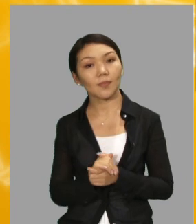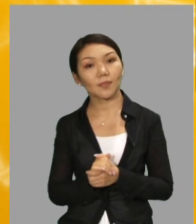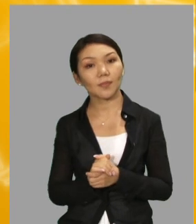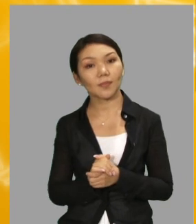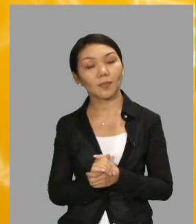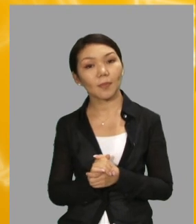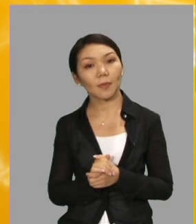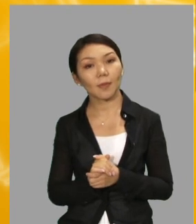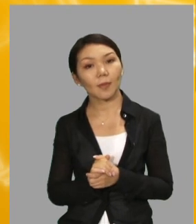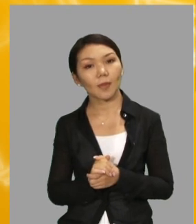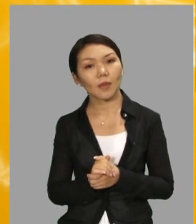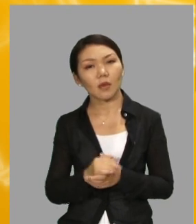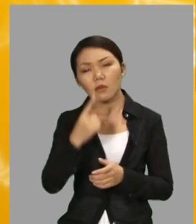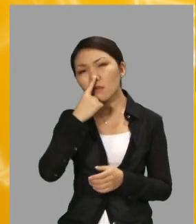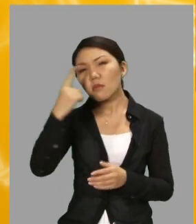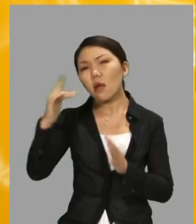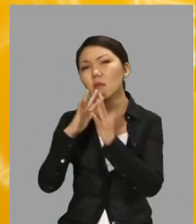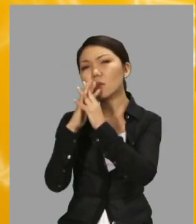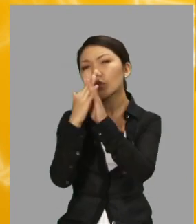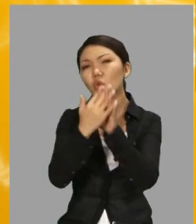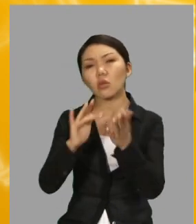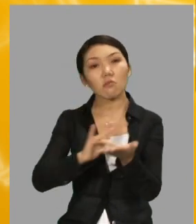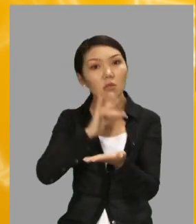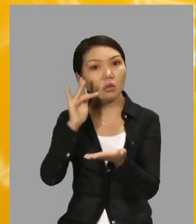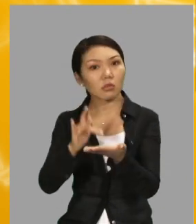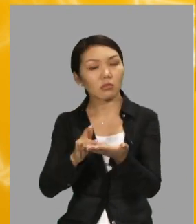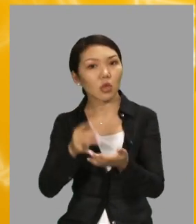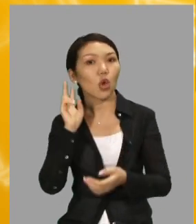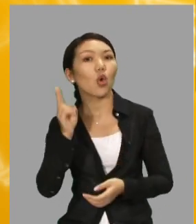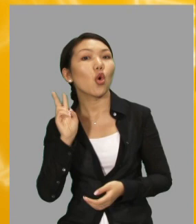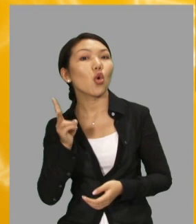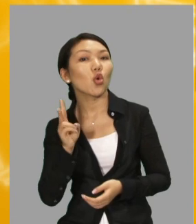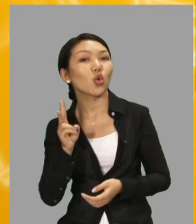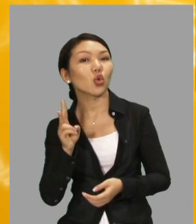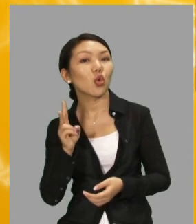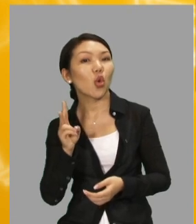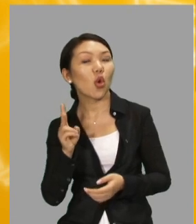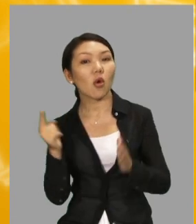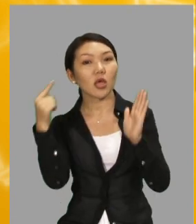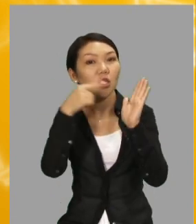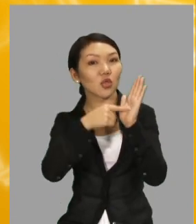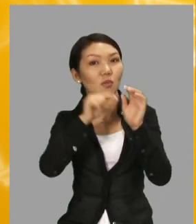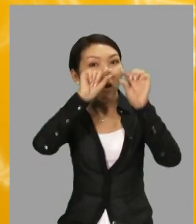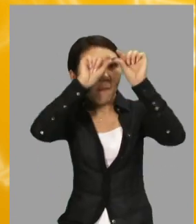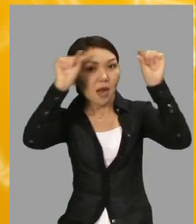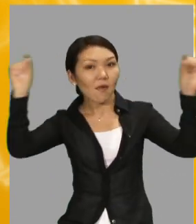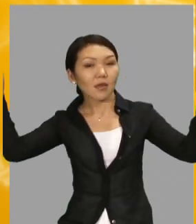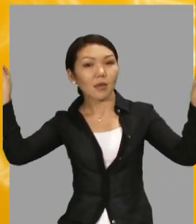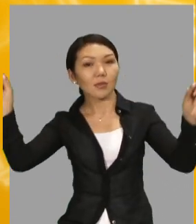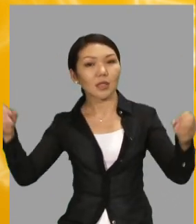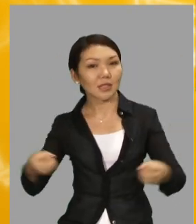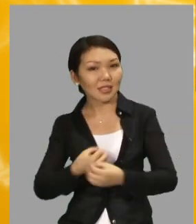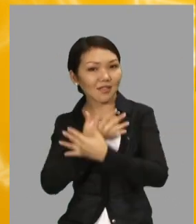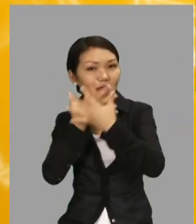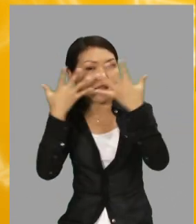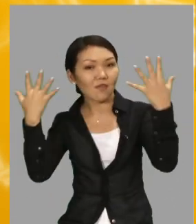К дальним селам, городам, кто идет по проводам, светлое величество